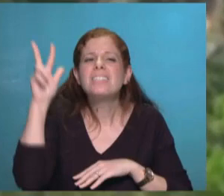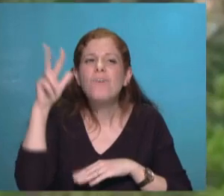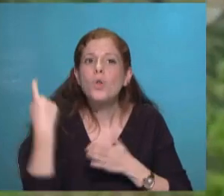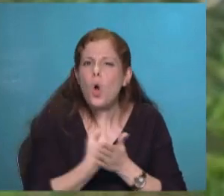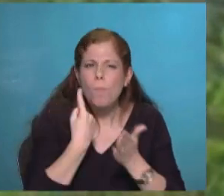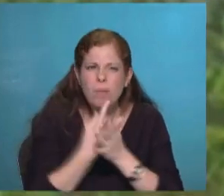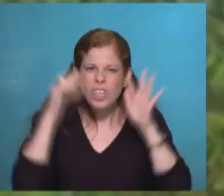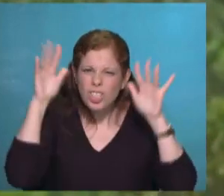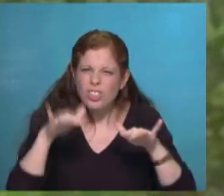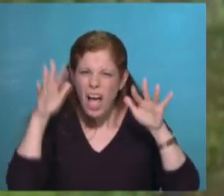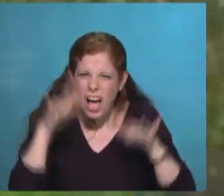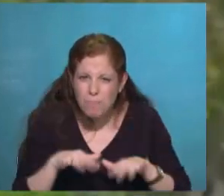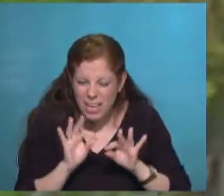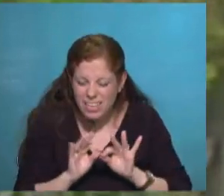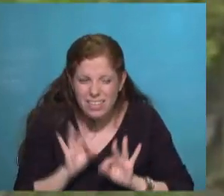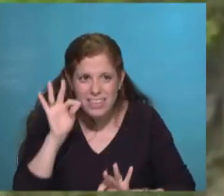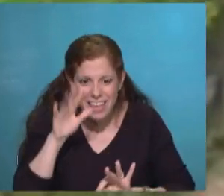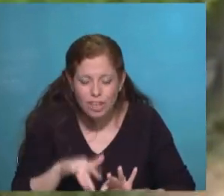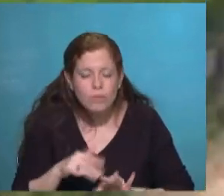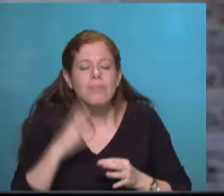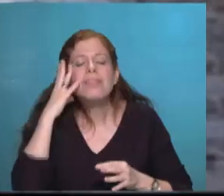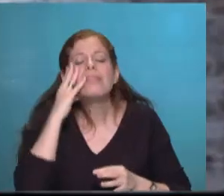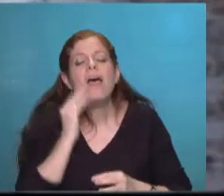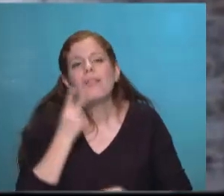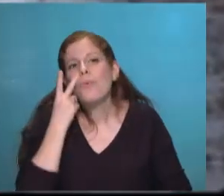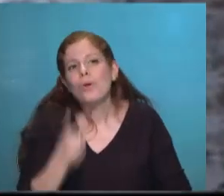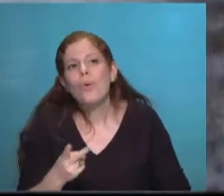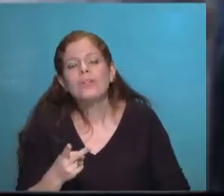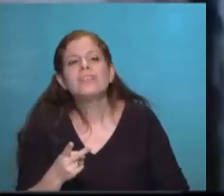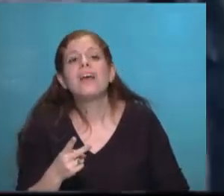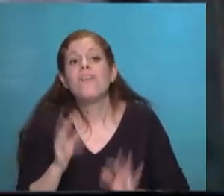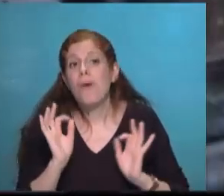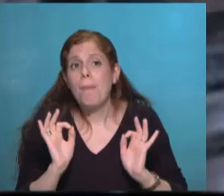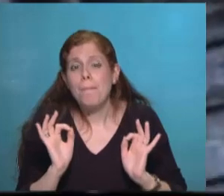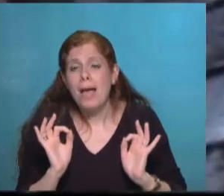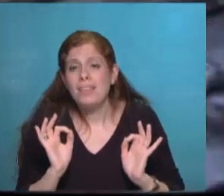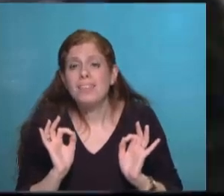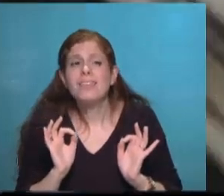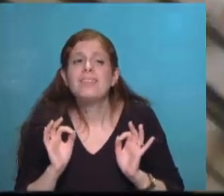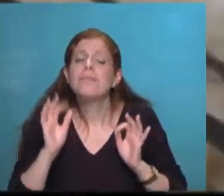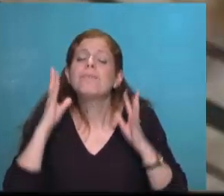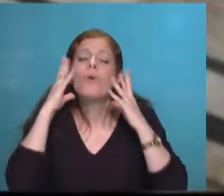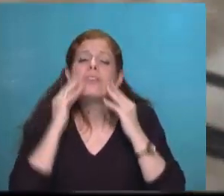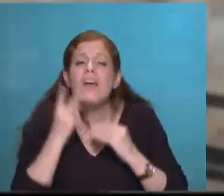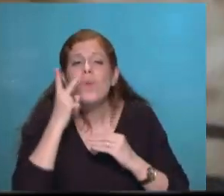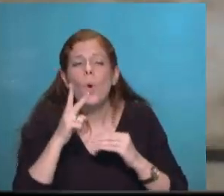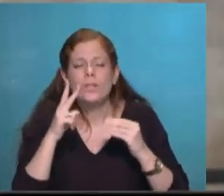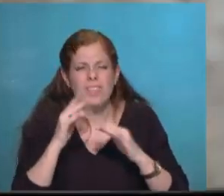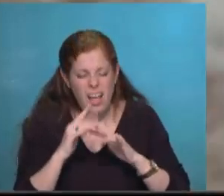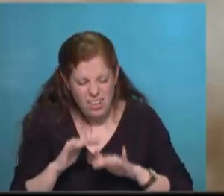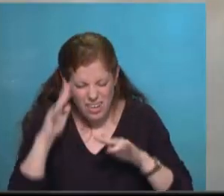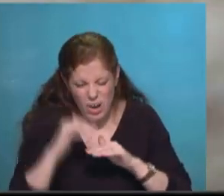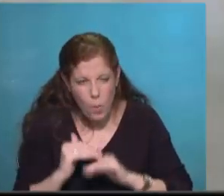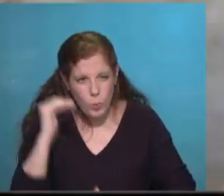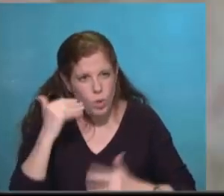שיורדות כמויות גדולות של משקעים, פשוט תענוג לראות את זה. ובאמת, זה מאוד מאוד כיף לראות את הכמויות האדירות האלה של המשקעים,